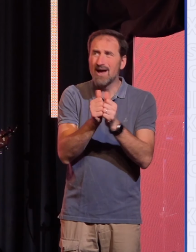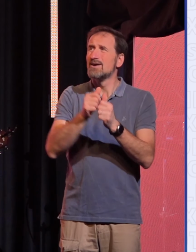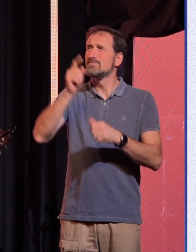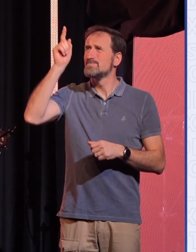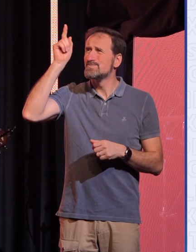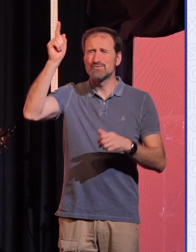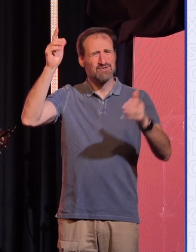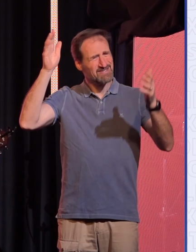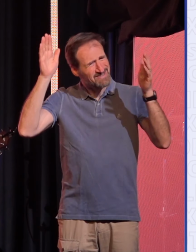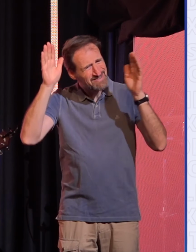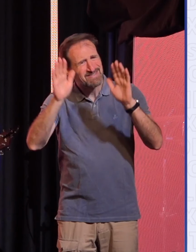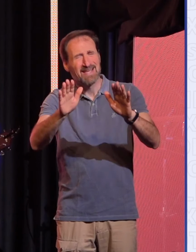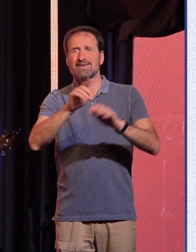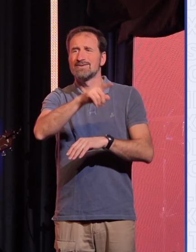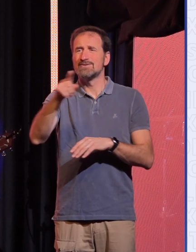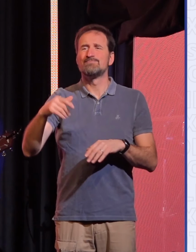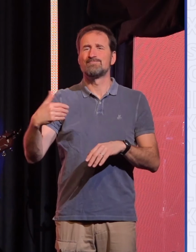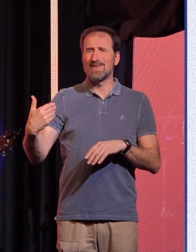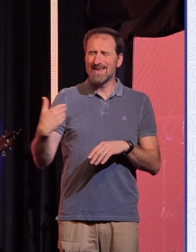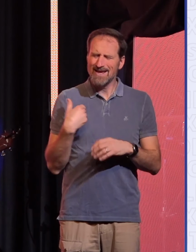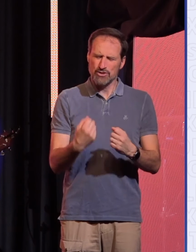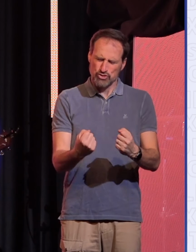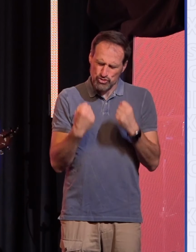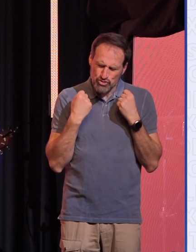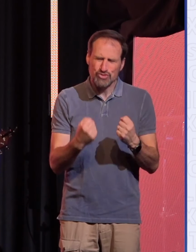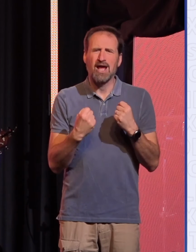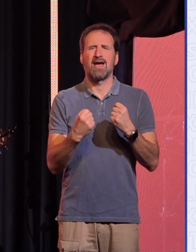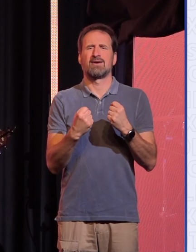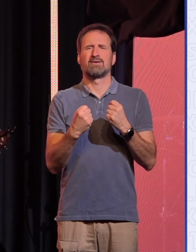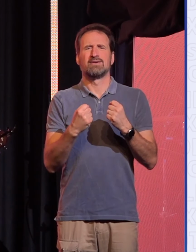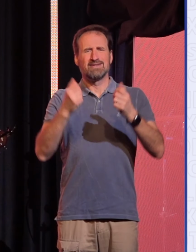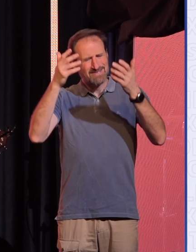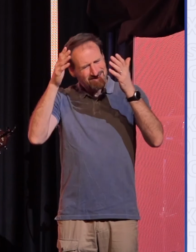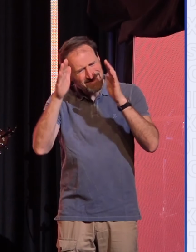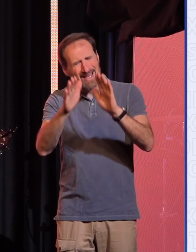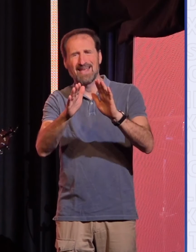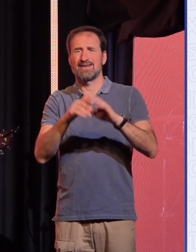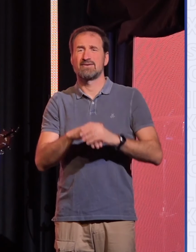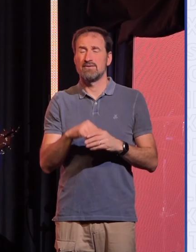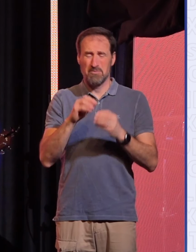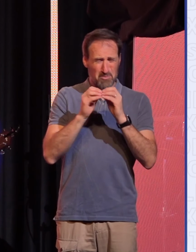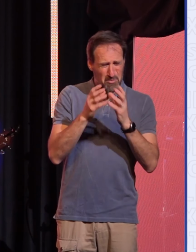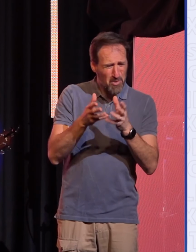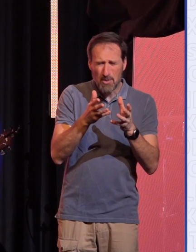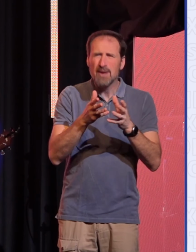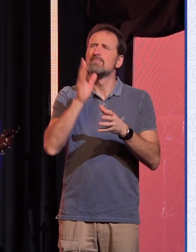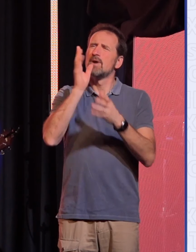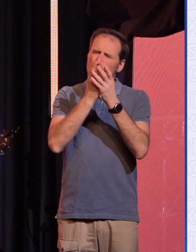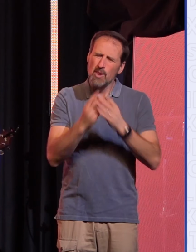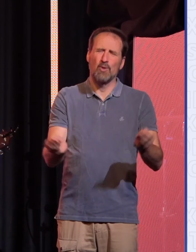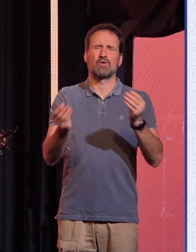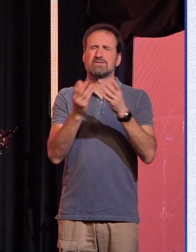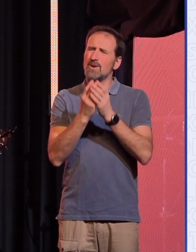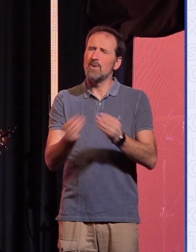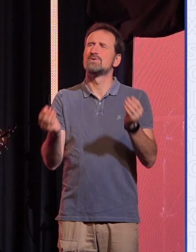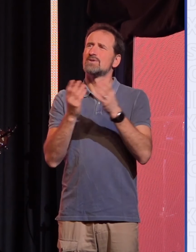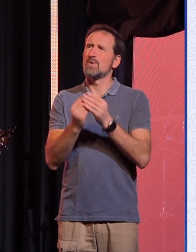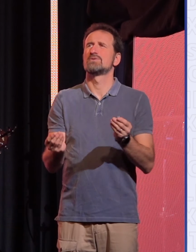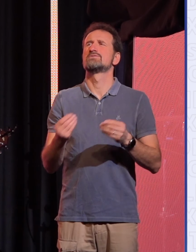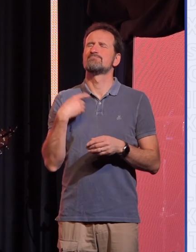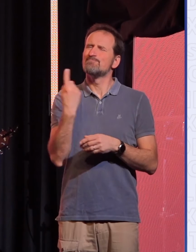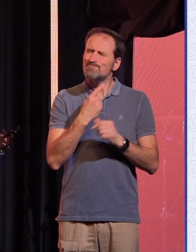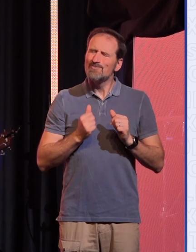haben. Dass wirklich Probleme darin keine wirklich gelöst werden und dass wir wirklich erleben, wirklich wie Ehepaare, wirklich